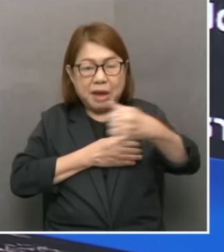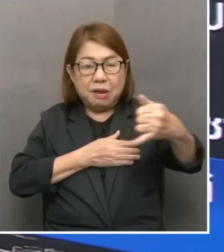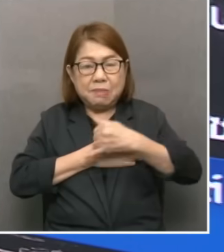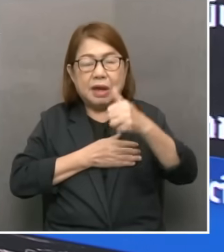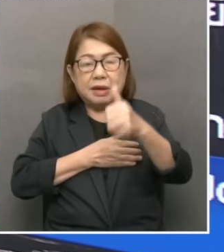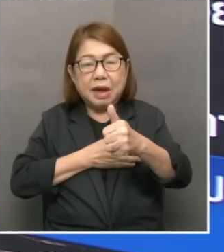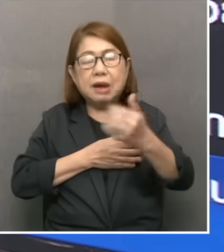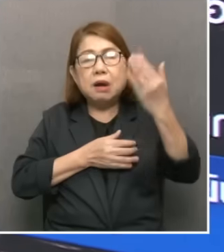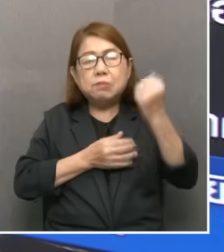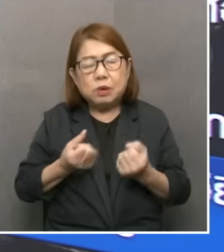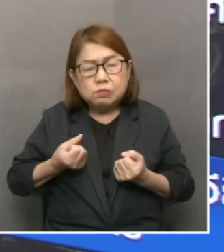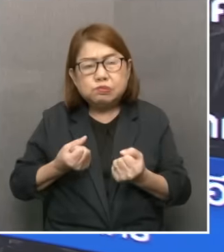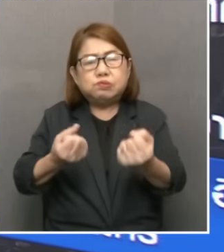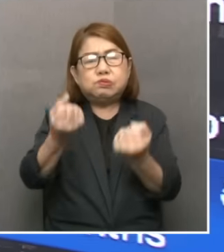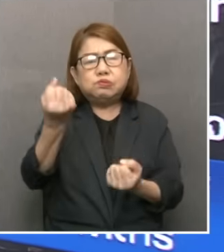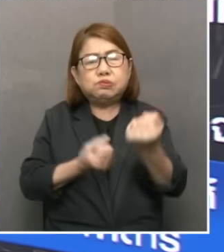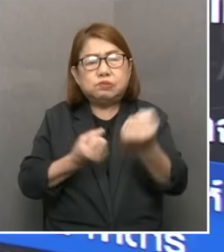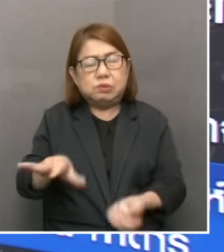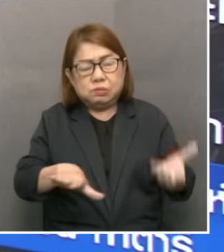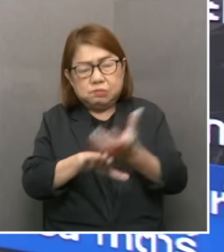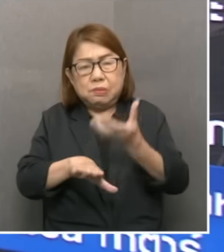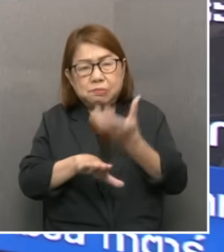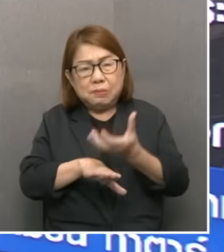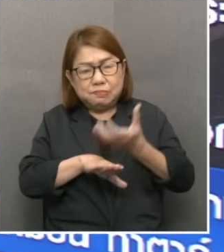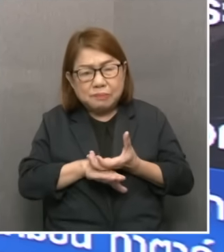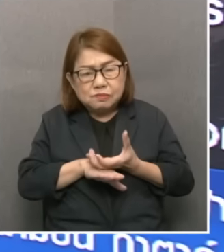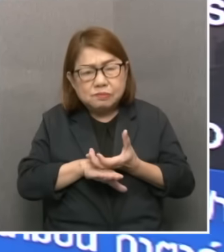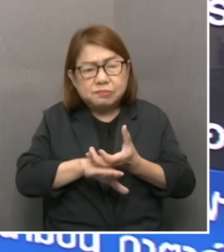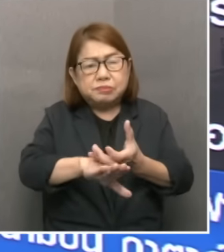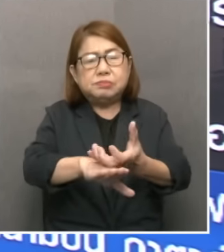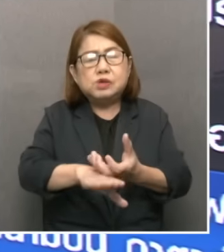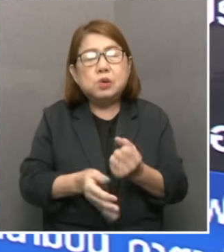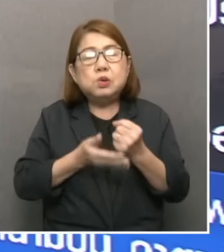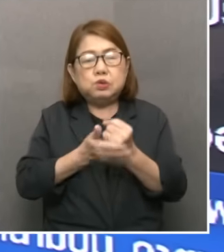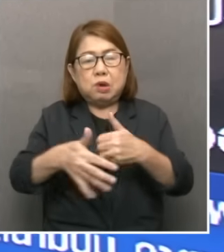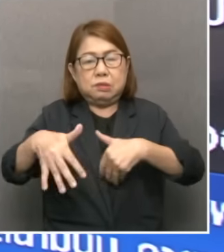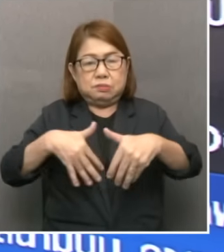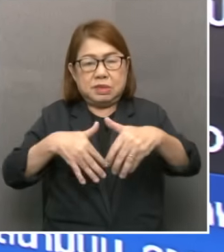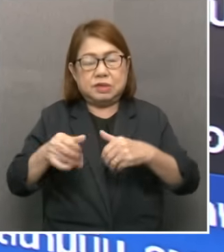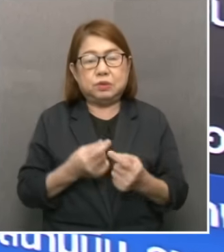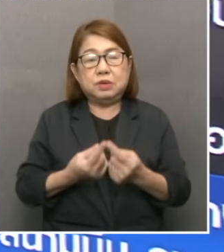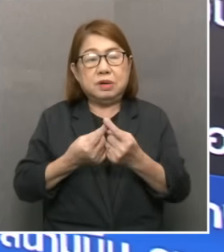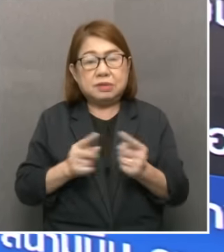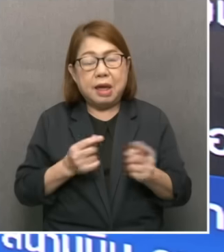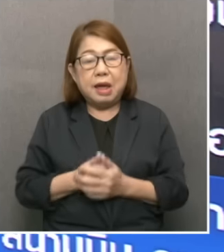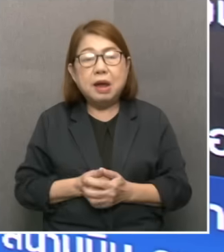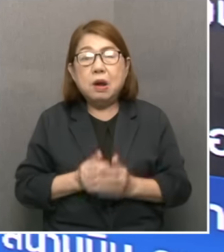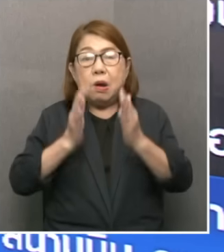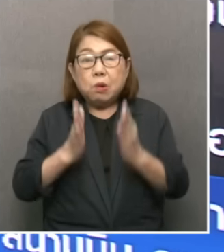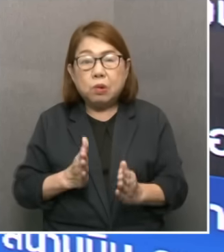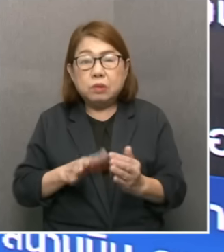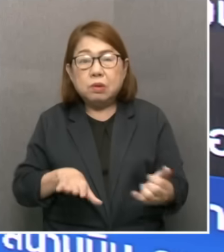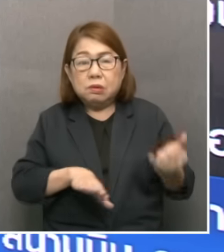ใช้ในการขนส่งสิ่งของบรรเทาทุกข์นะคะเป็นเส้นทางมนุษยธรรมเข้าไปในฉนวนกาซ่าแต่ยังไม่เคยใช้ในการ